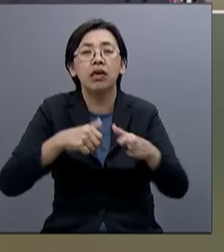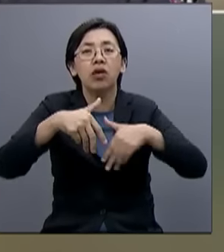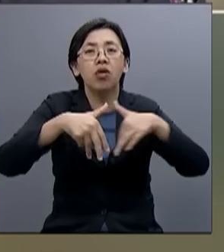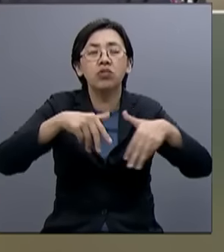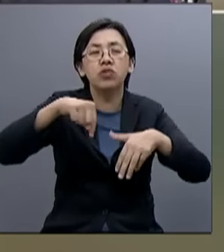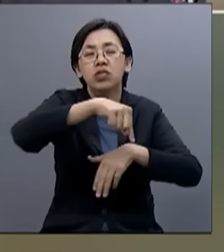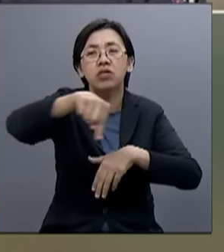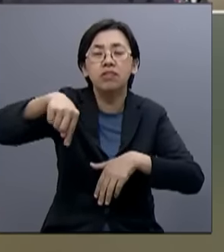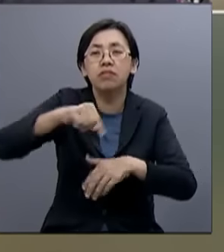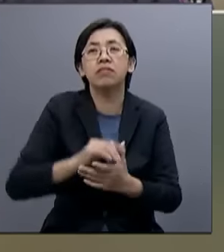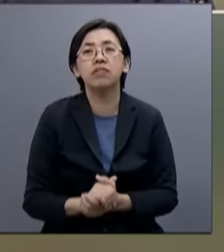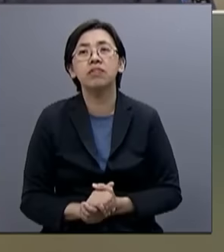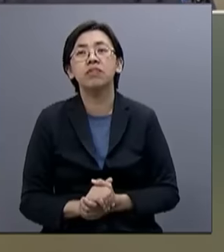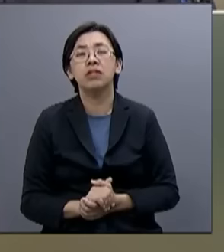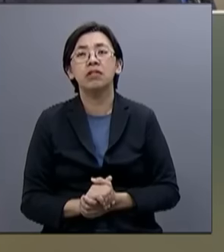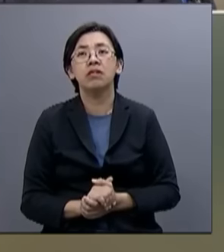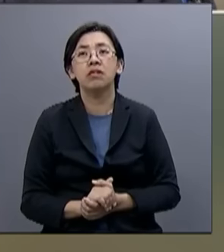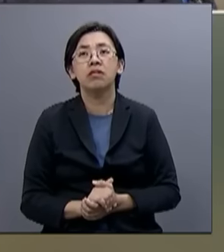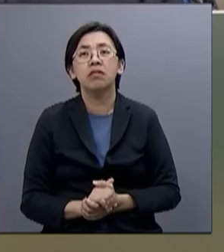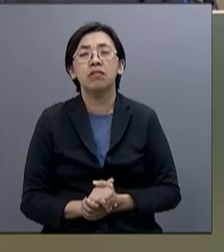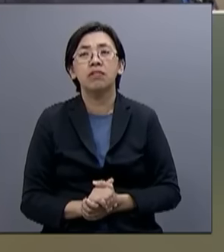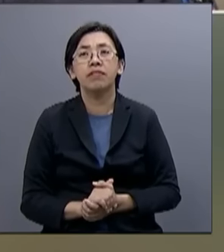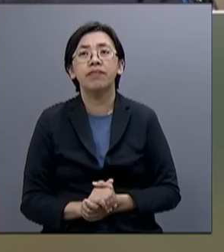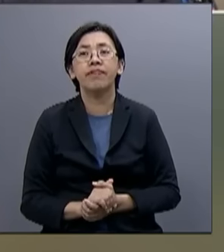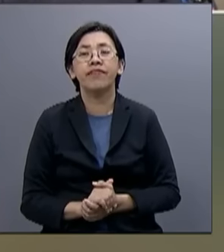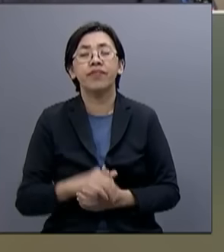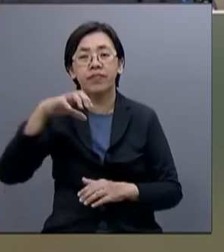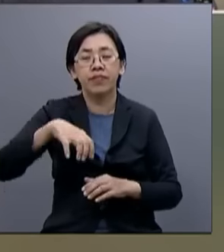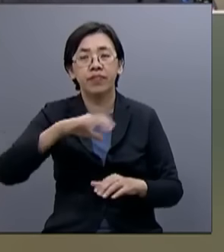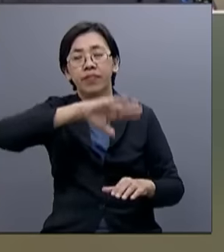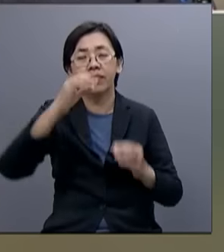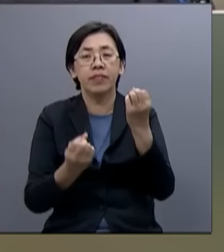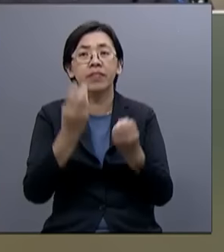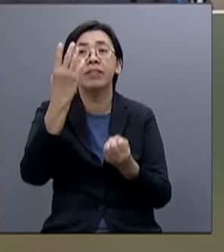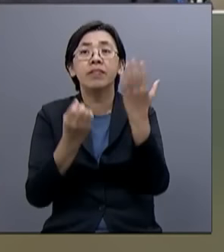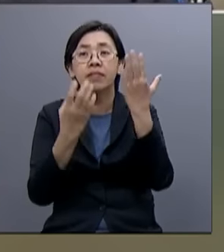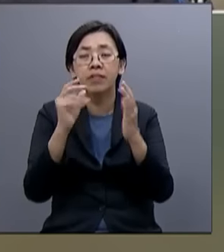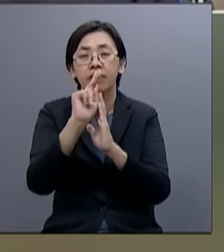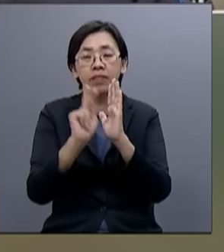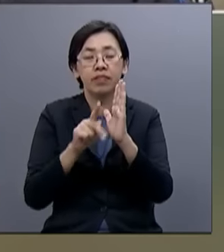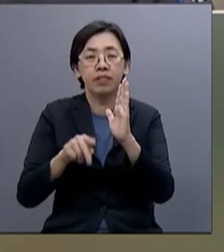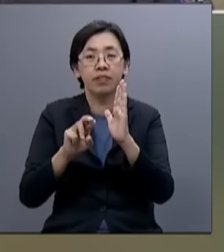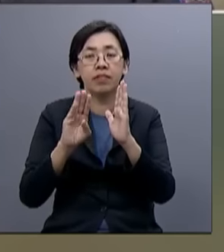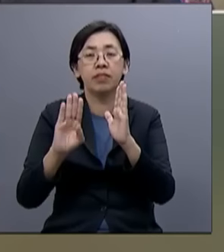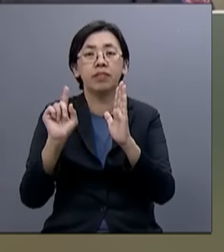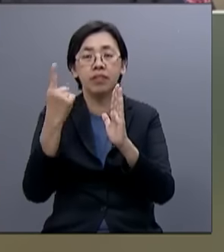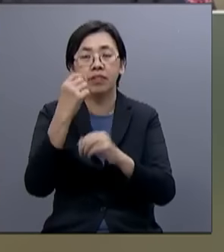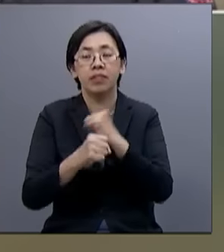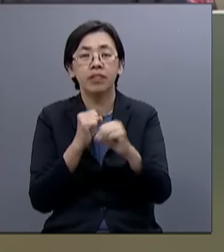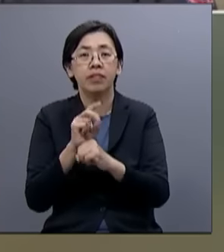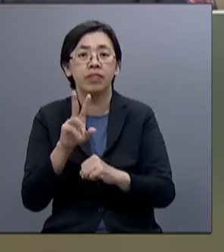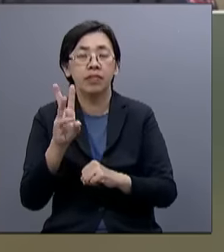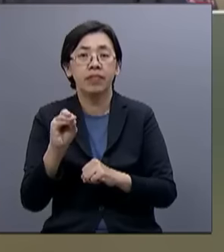ตรงนั้นแต่ใขนดเดวกัน โกรมธิญาณ เรามีพ้มพธตัวให่ 2562